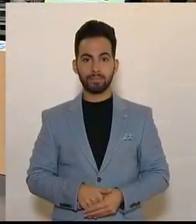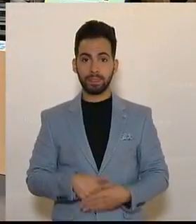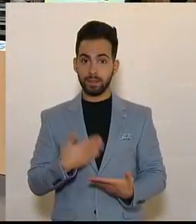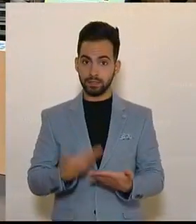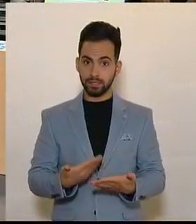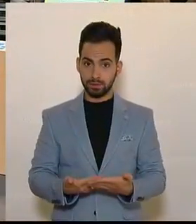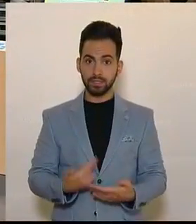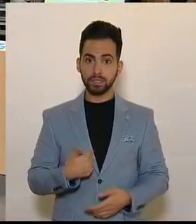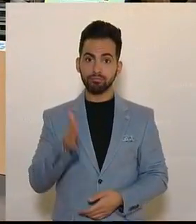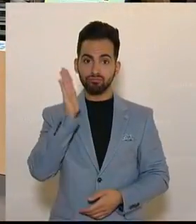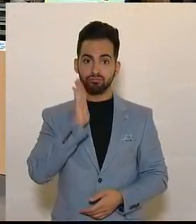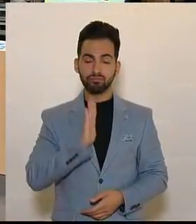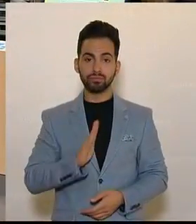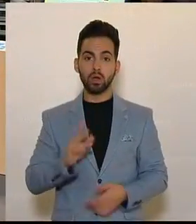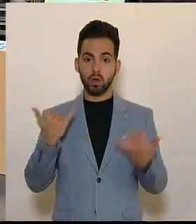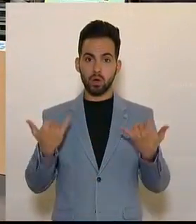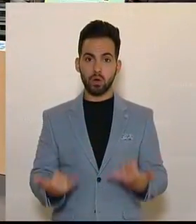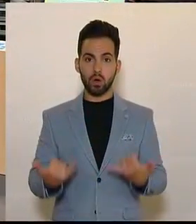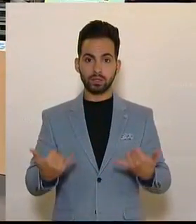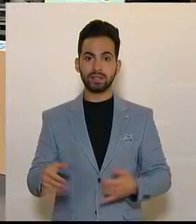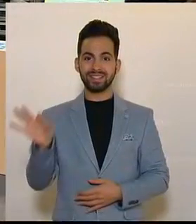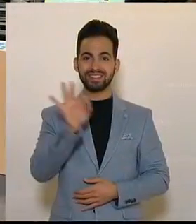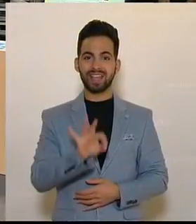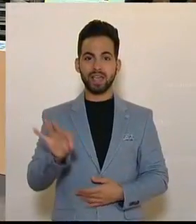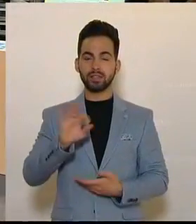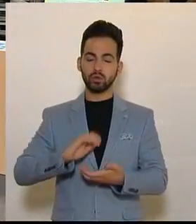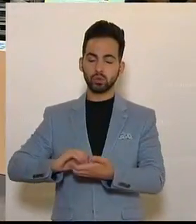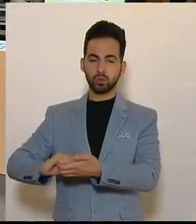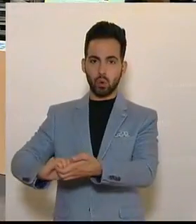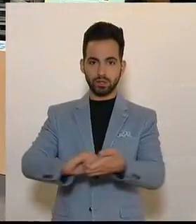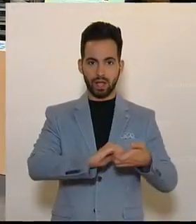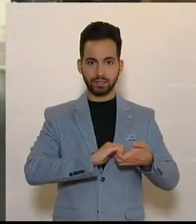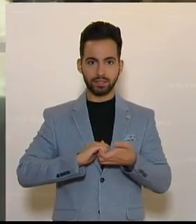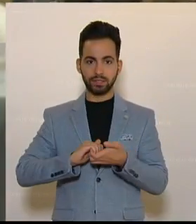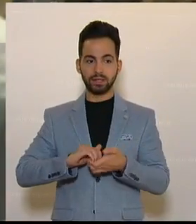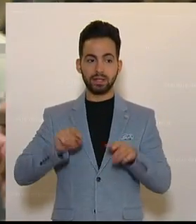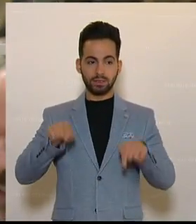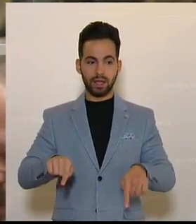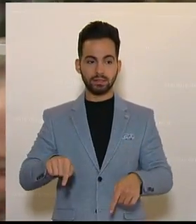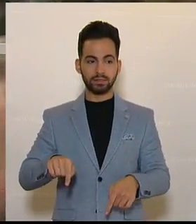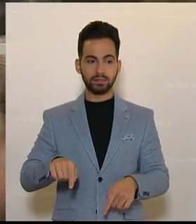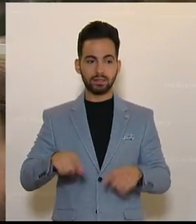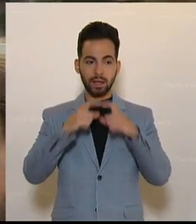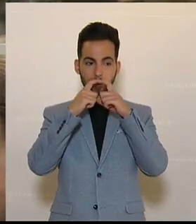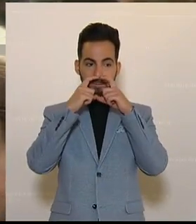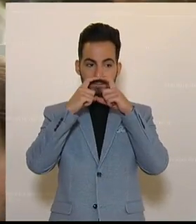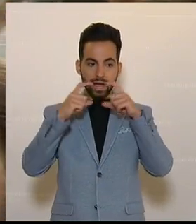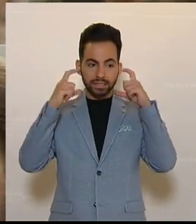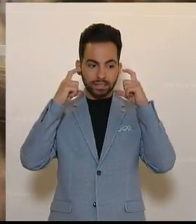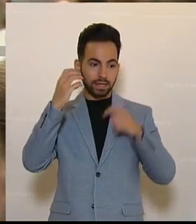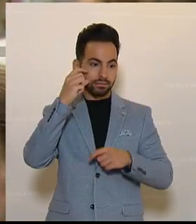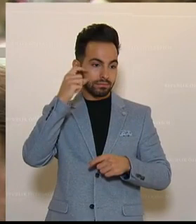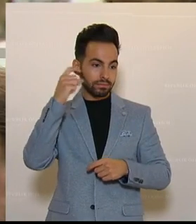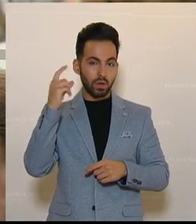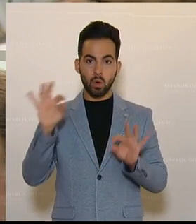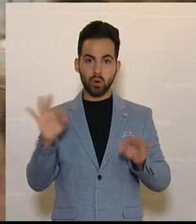sein, weil am Bundesfinanzrahmengesetz Abänderungsantrag eine Unterschrift fehlen soll.